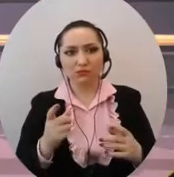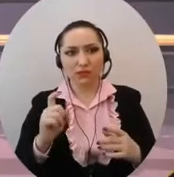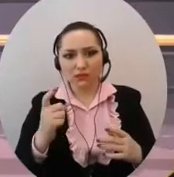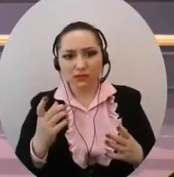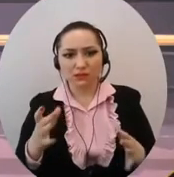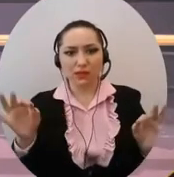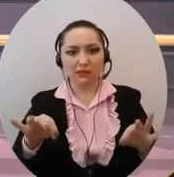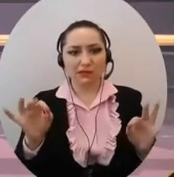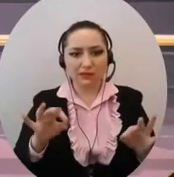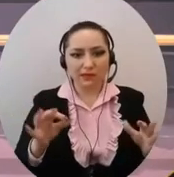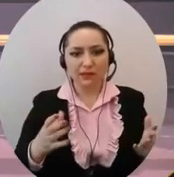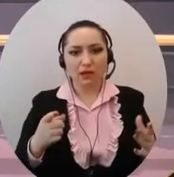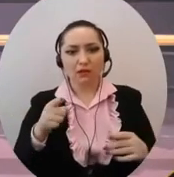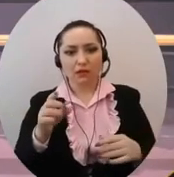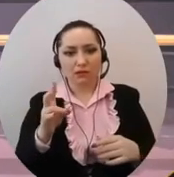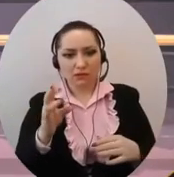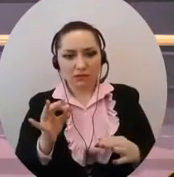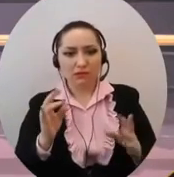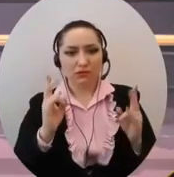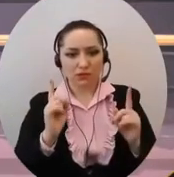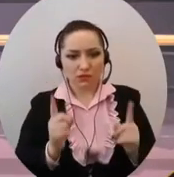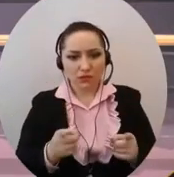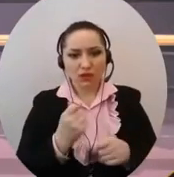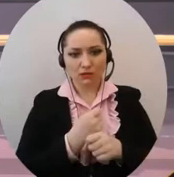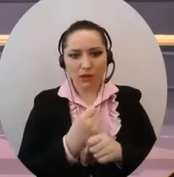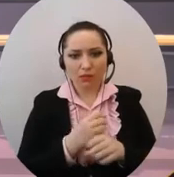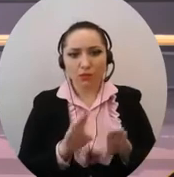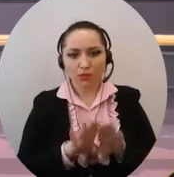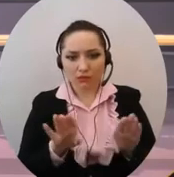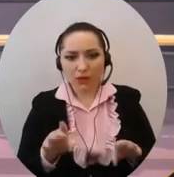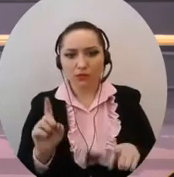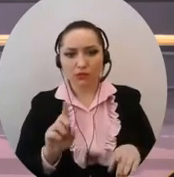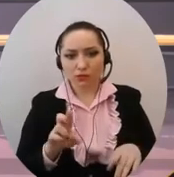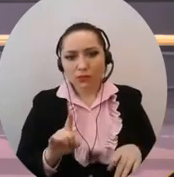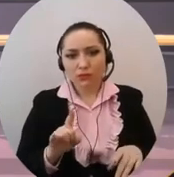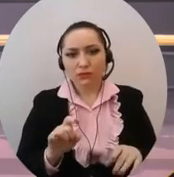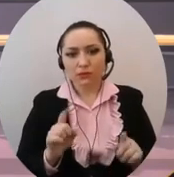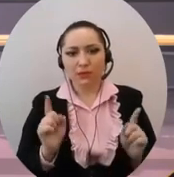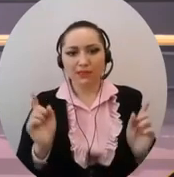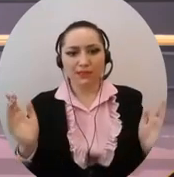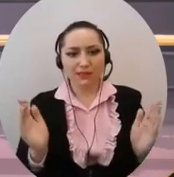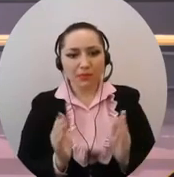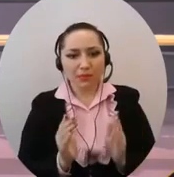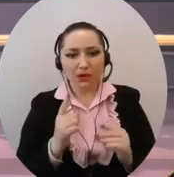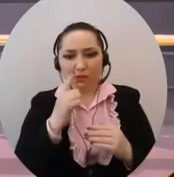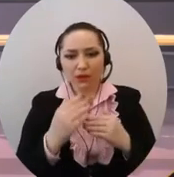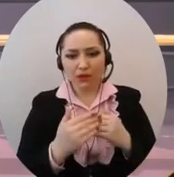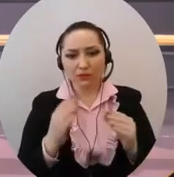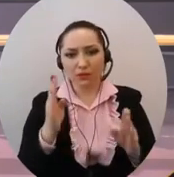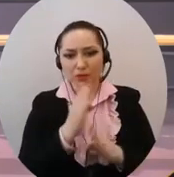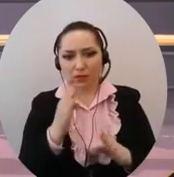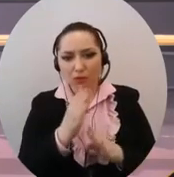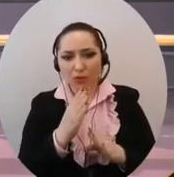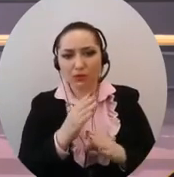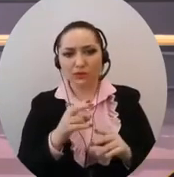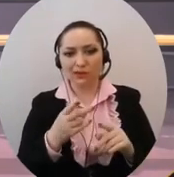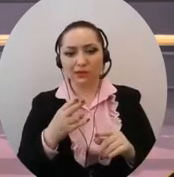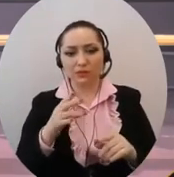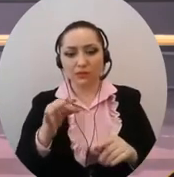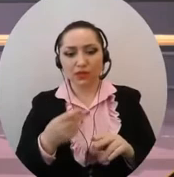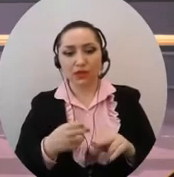Они действительно разработаны так, чтобы максимально близко к природе и при этом высокое